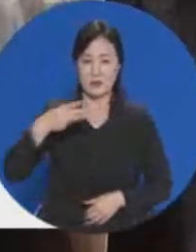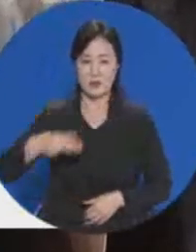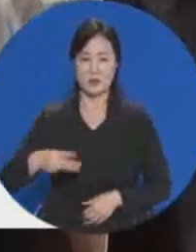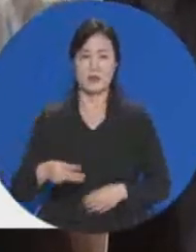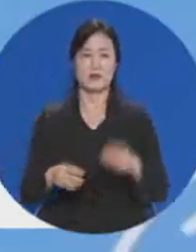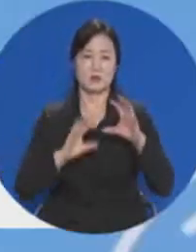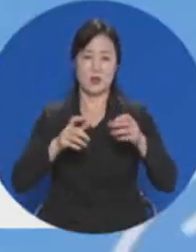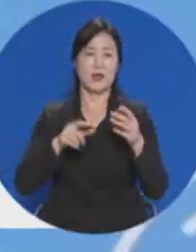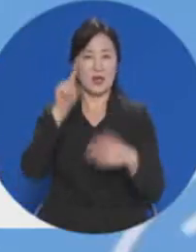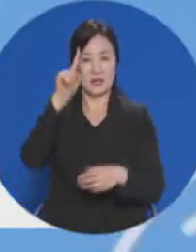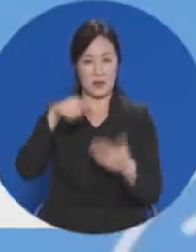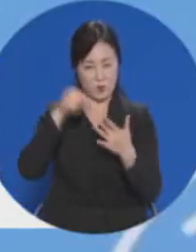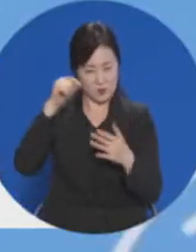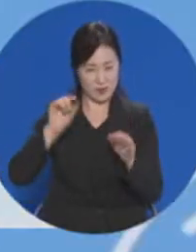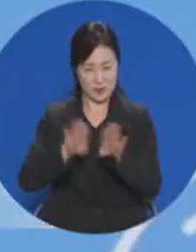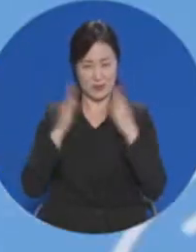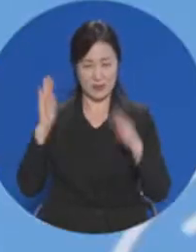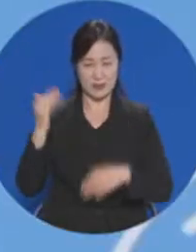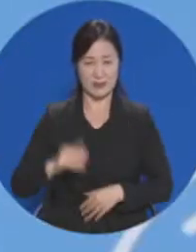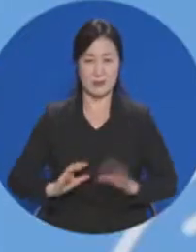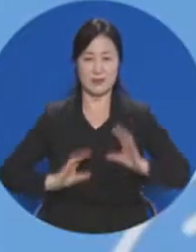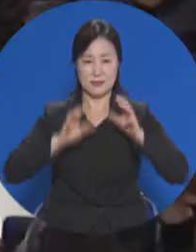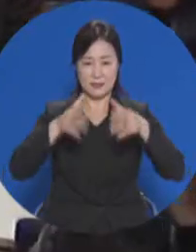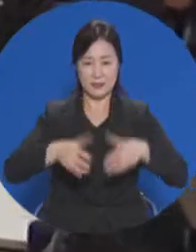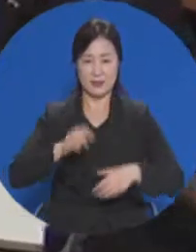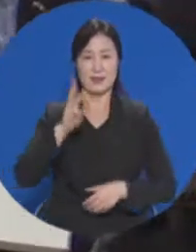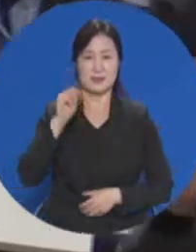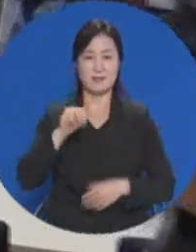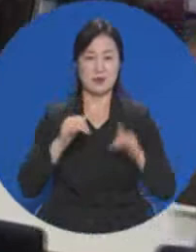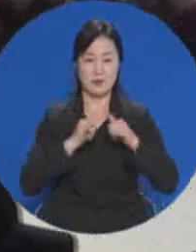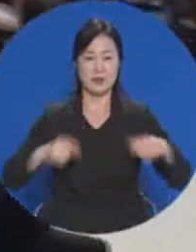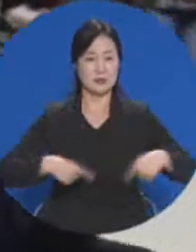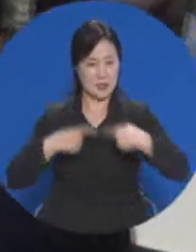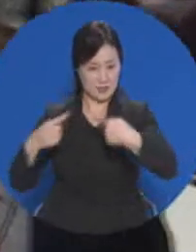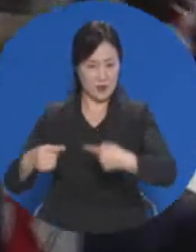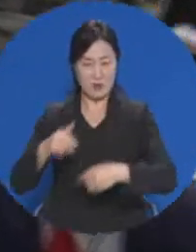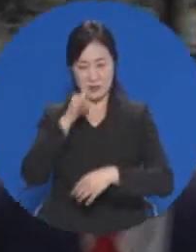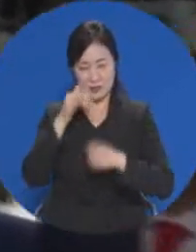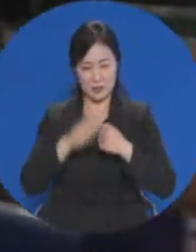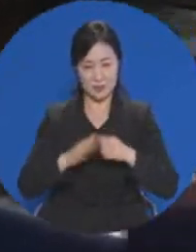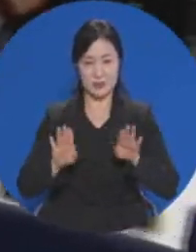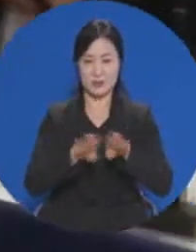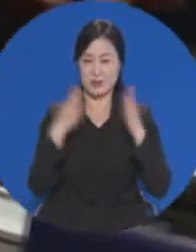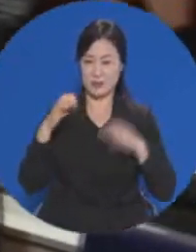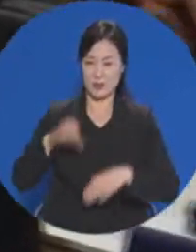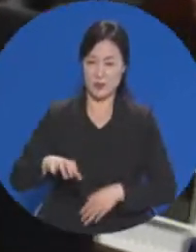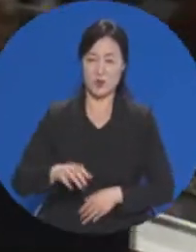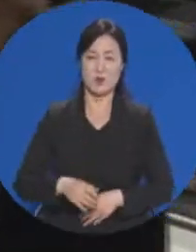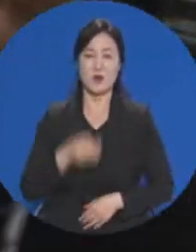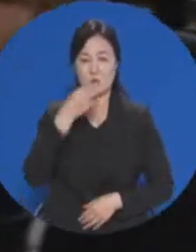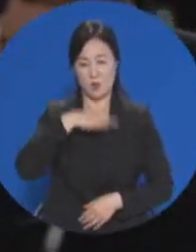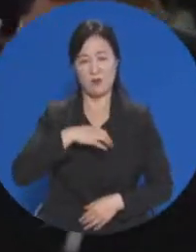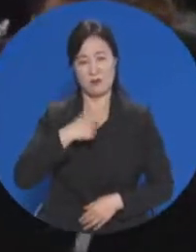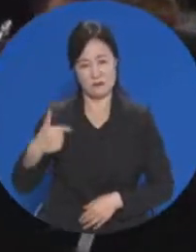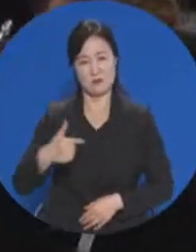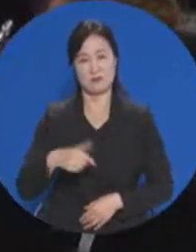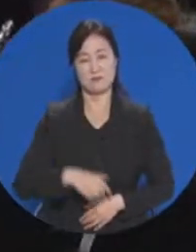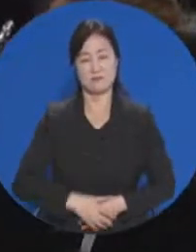열립니다. 총회에는 세계 각국의 3만여 명이 참석하기 때문에 개최 지역에 상당한 파급 효과를